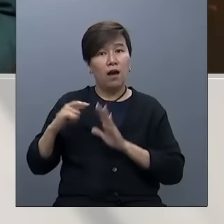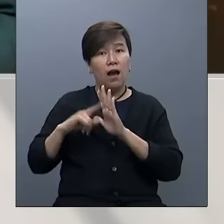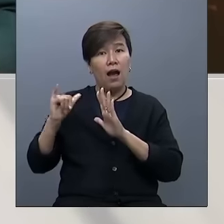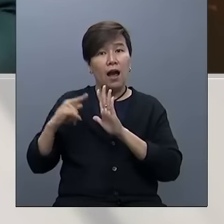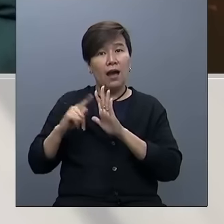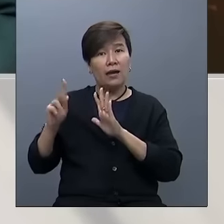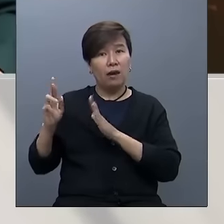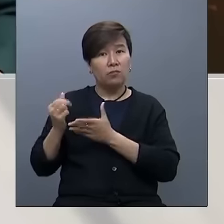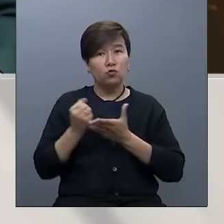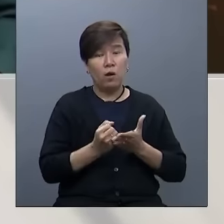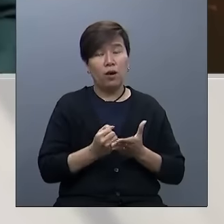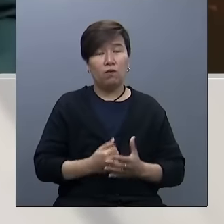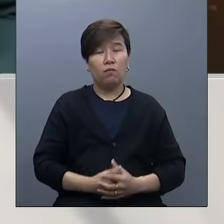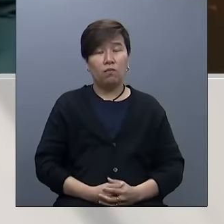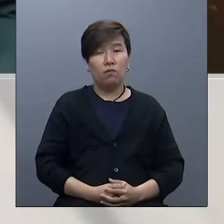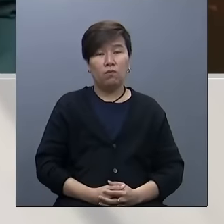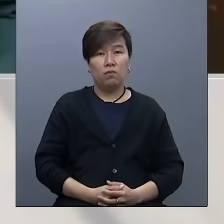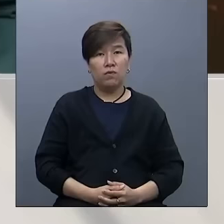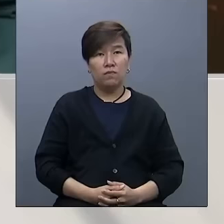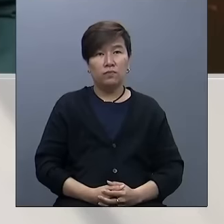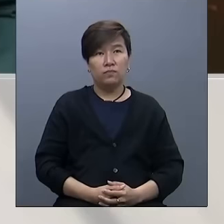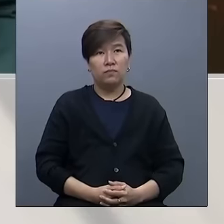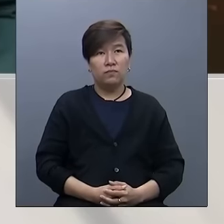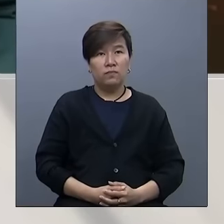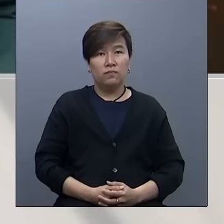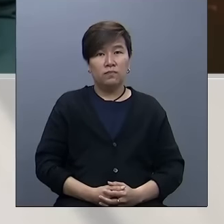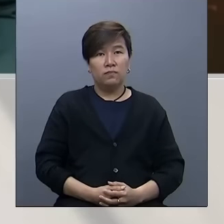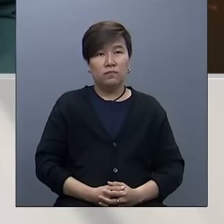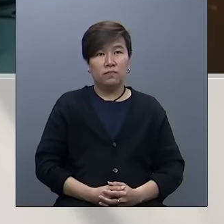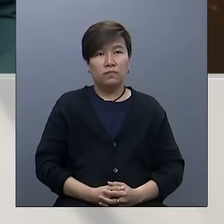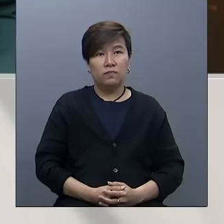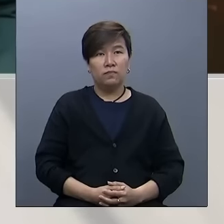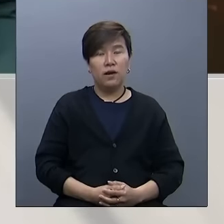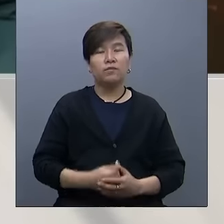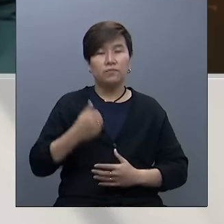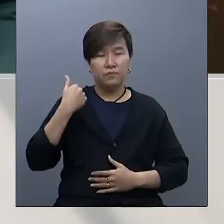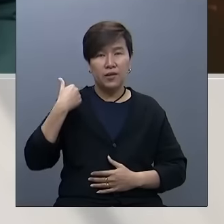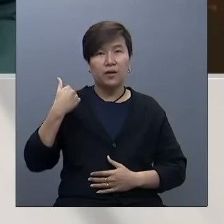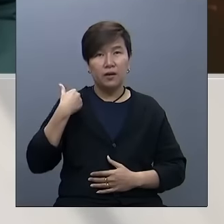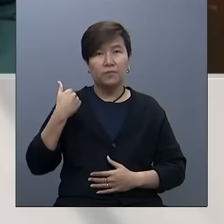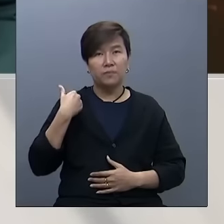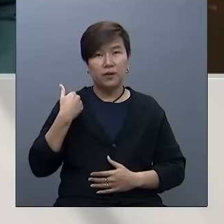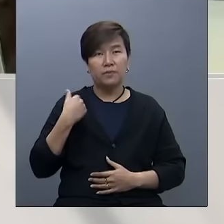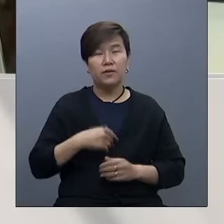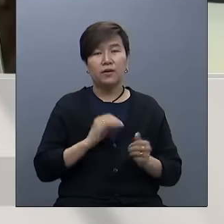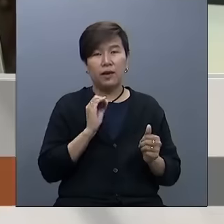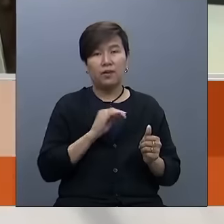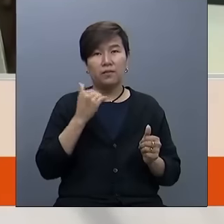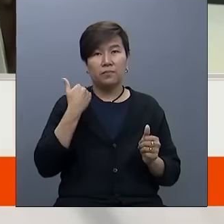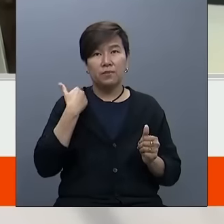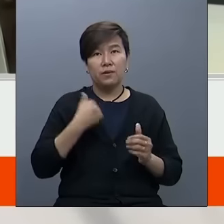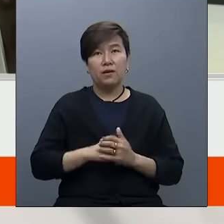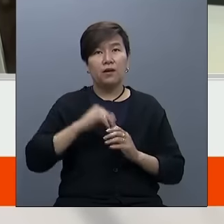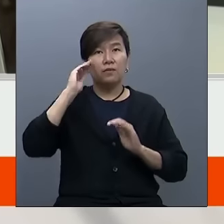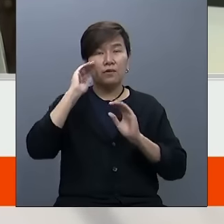วยเหลือดูแลแล้วหรือไม่อย่างไรนะคะ ถ้าเล่าตรงๆไม่ปิดบังกันก็คือมีมาแล้วครับคือตอนนี้เนี่ยทางสำนักงานตำรว